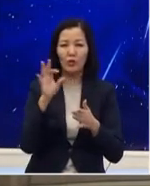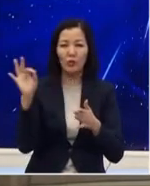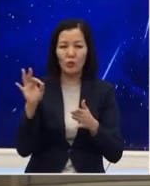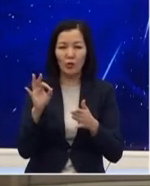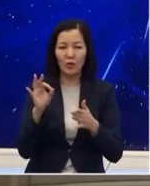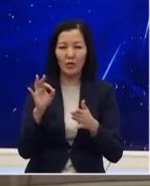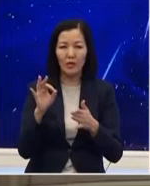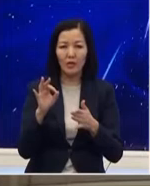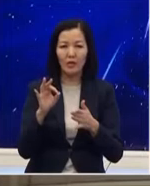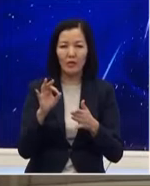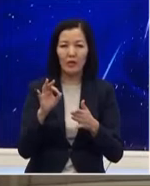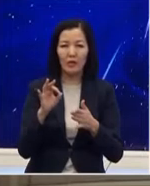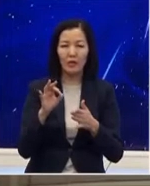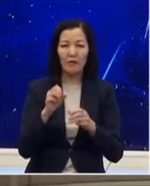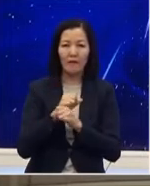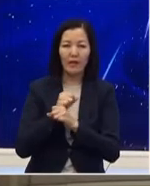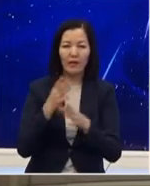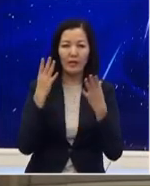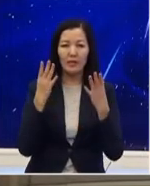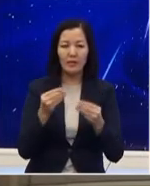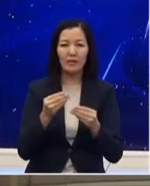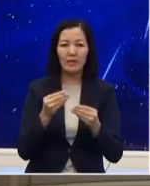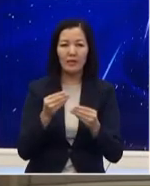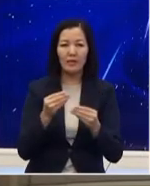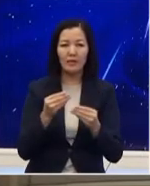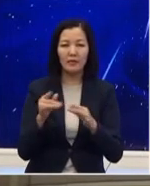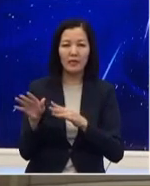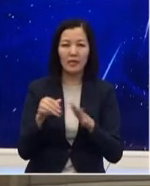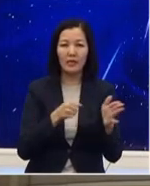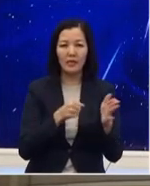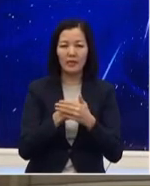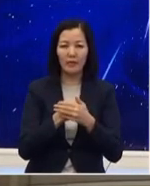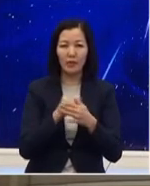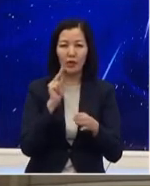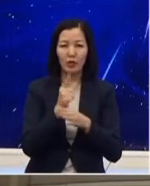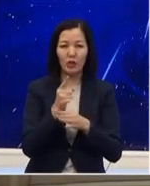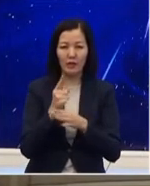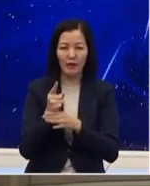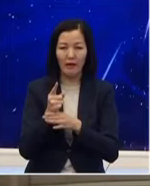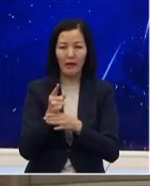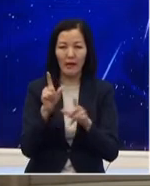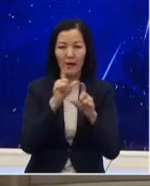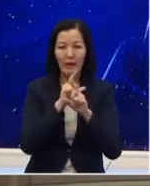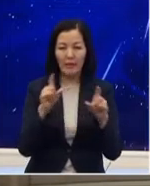дни. В выходные дни, в субботу, воскресенье, их деятельность запрещена.